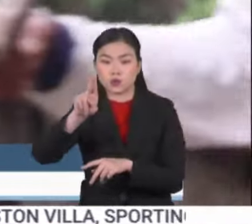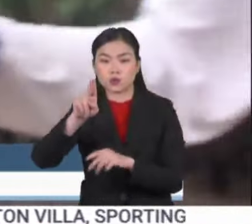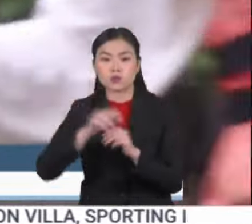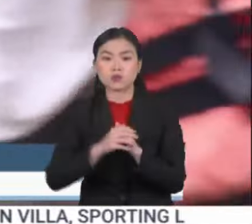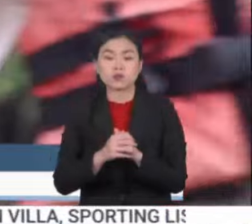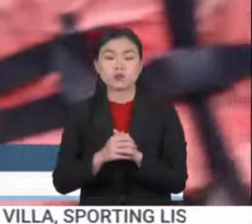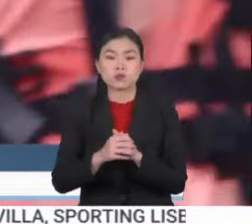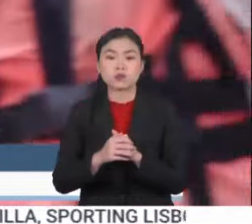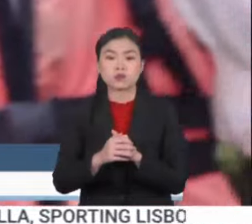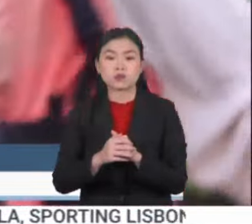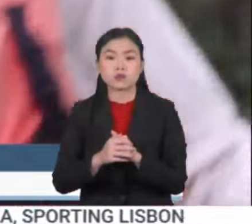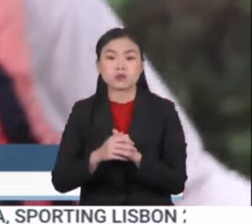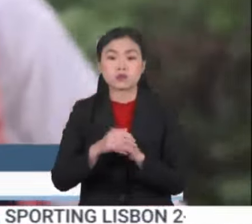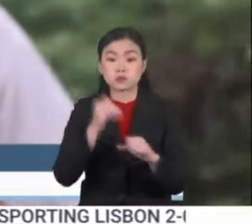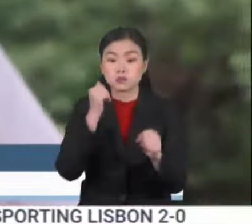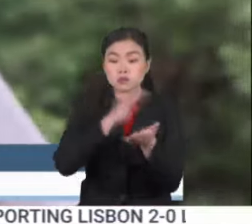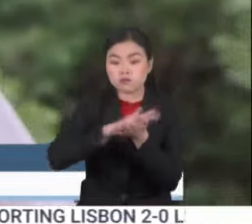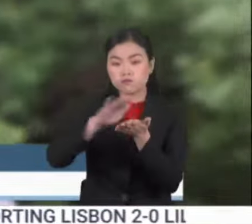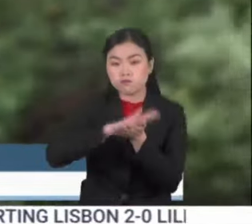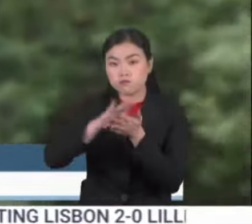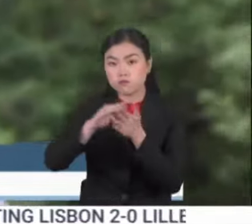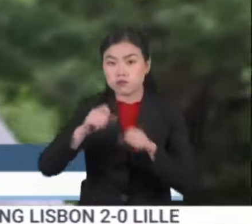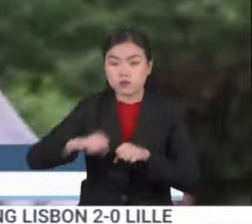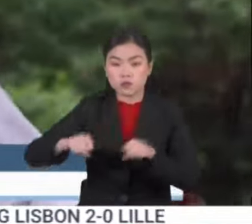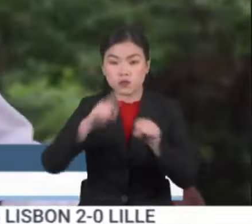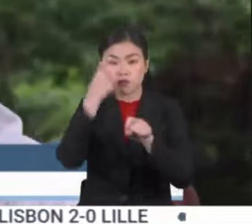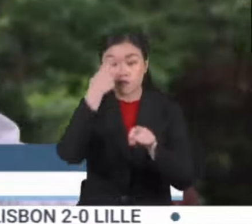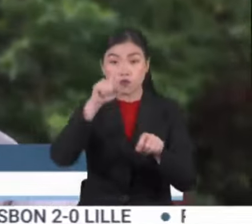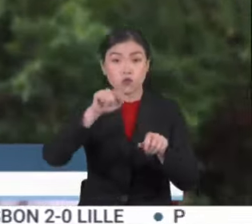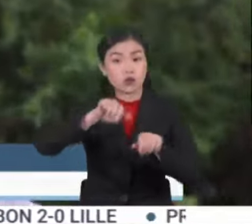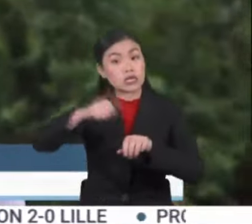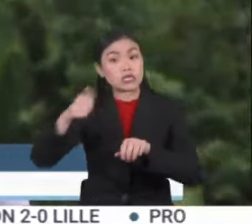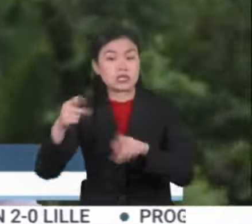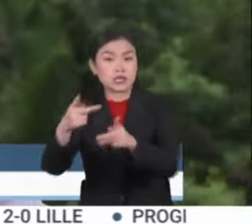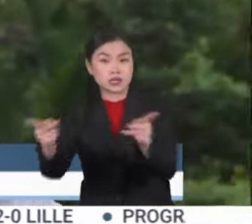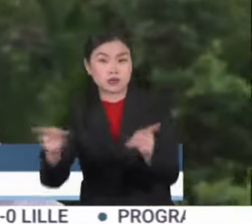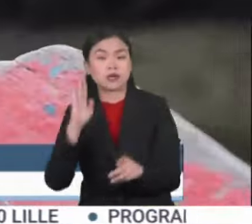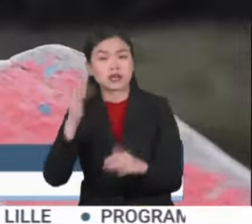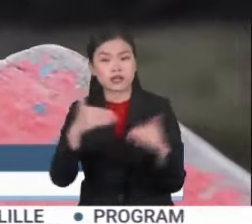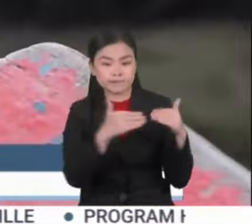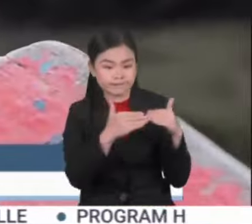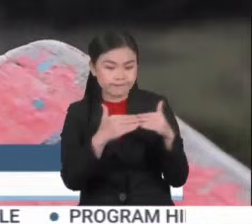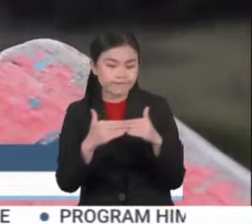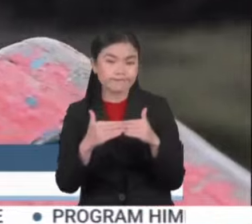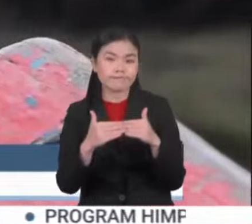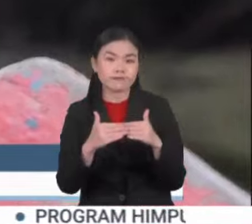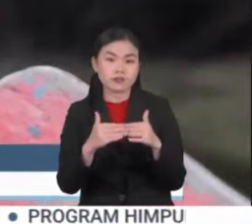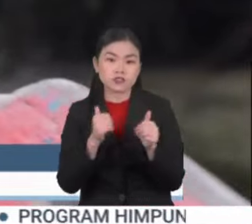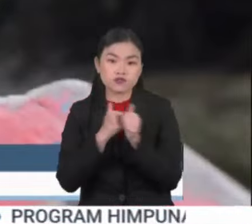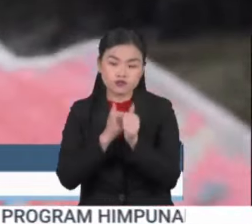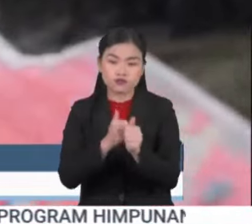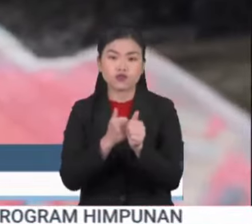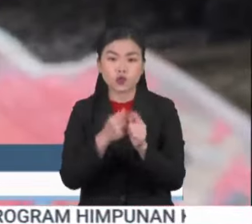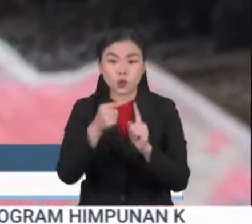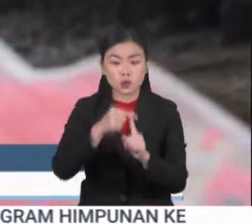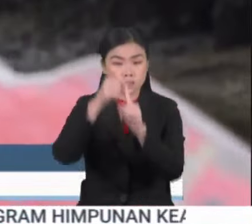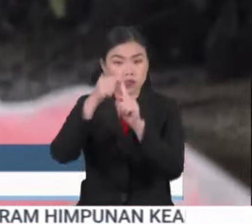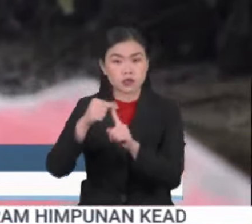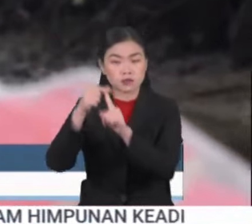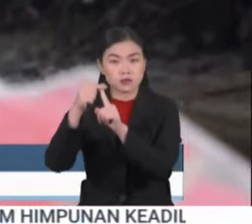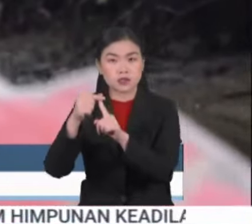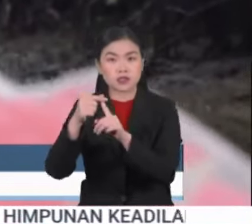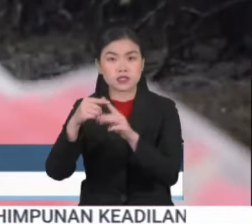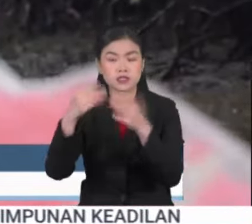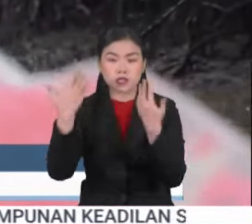Matu. Kerja-kerja pembersihan sungai bagi kawasan lain akan diteruskan secara berperingkat mengikut keutamaan selepas